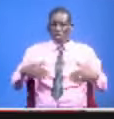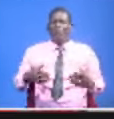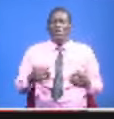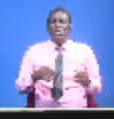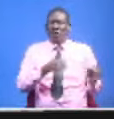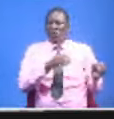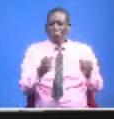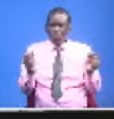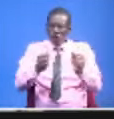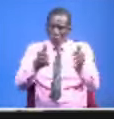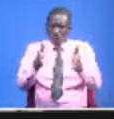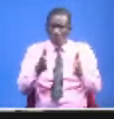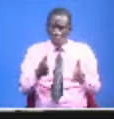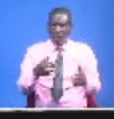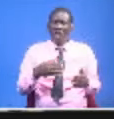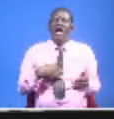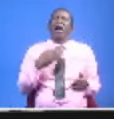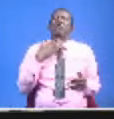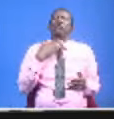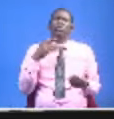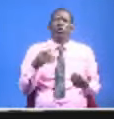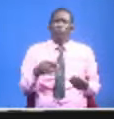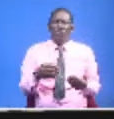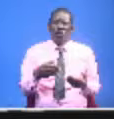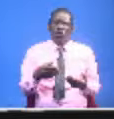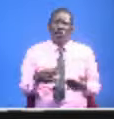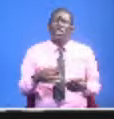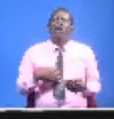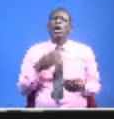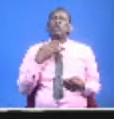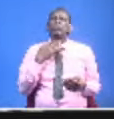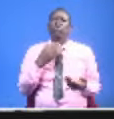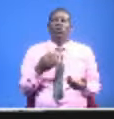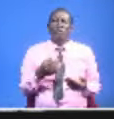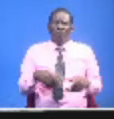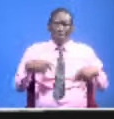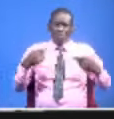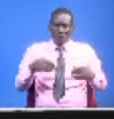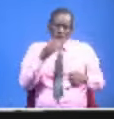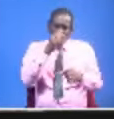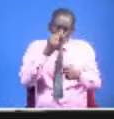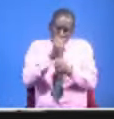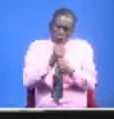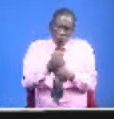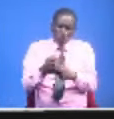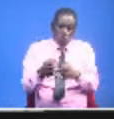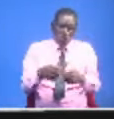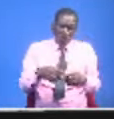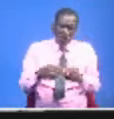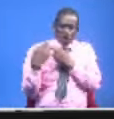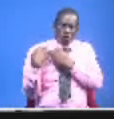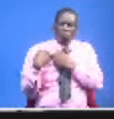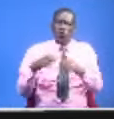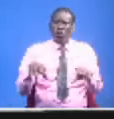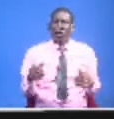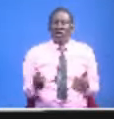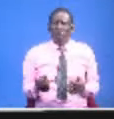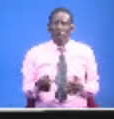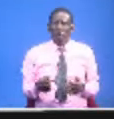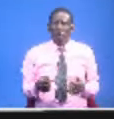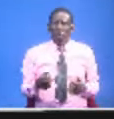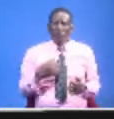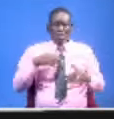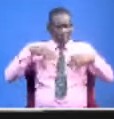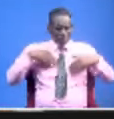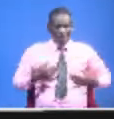wakampeleka mochari. Mimi nataka kupewa watu wafanye kazi yao venye inafaa. Eh? Me, I am